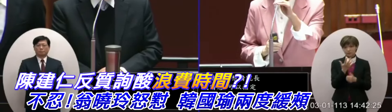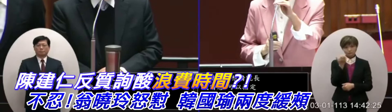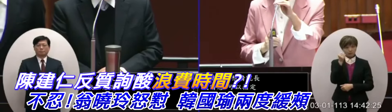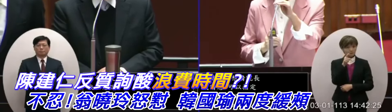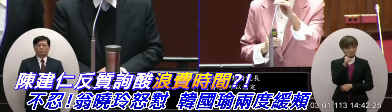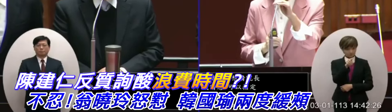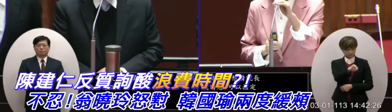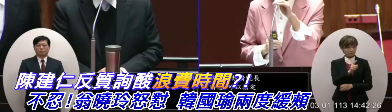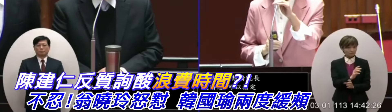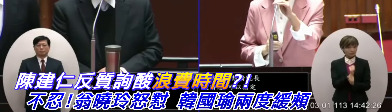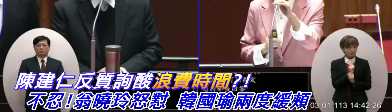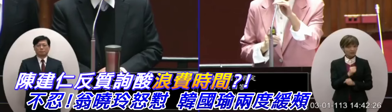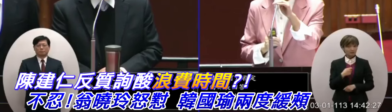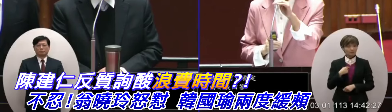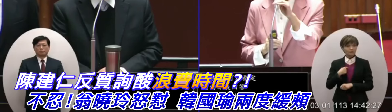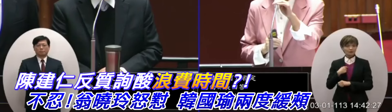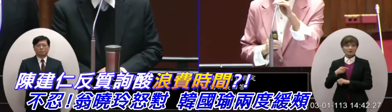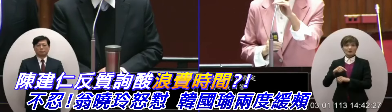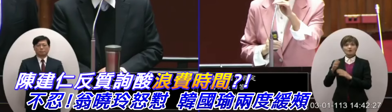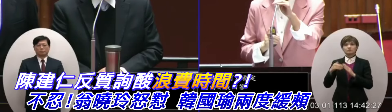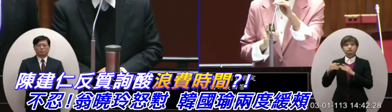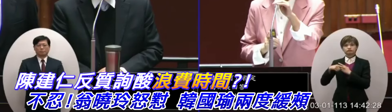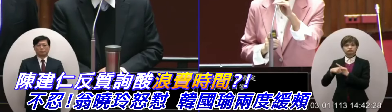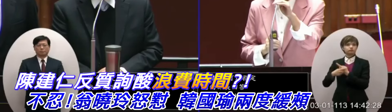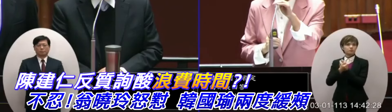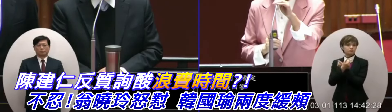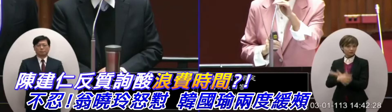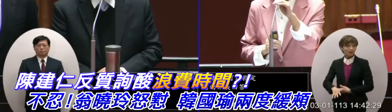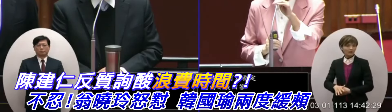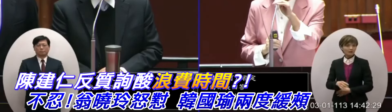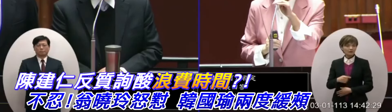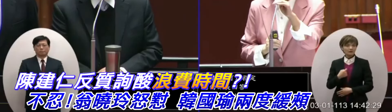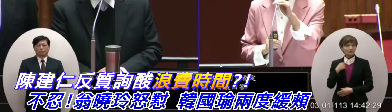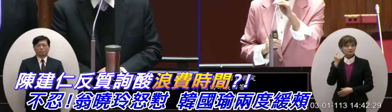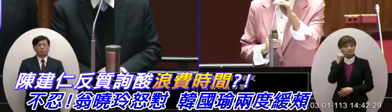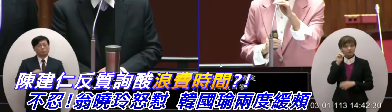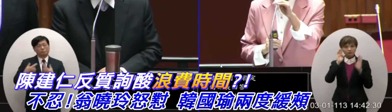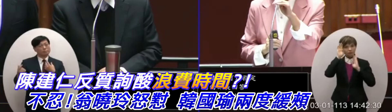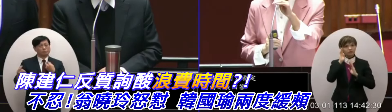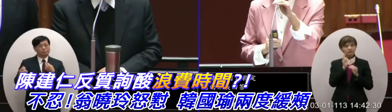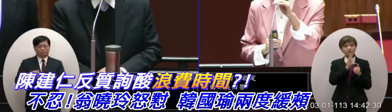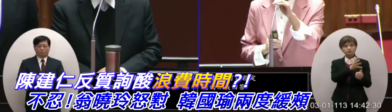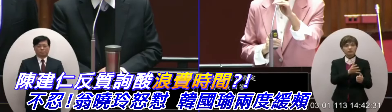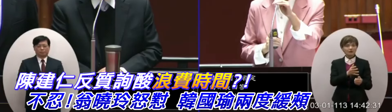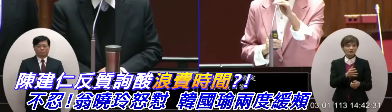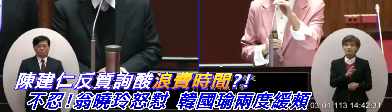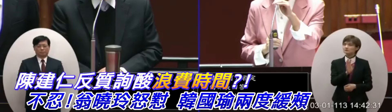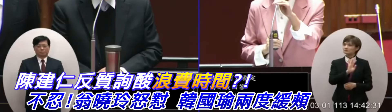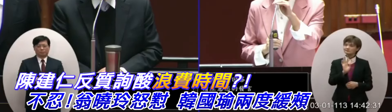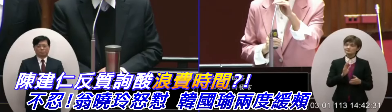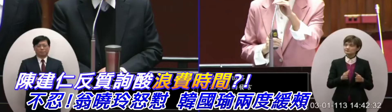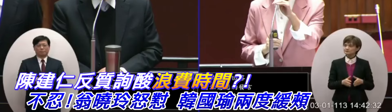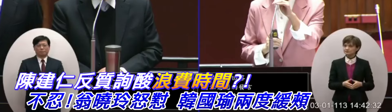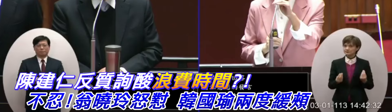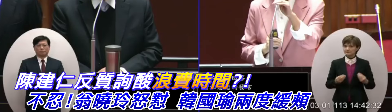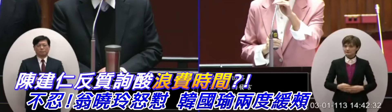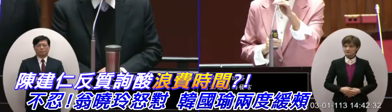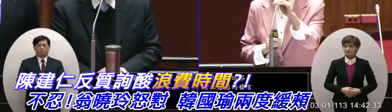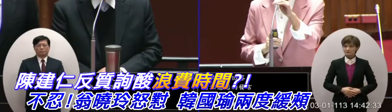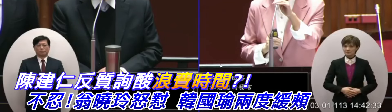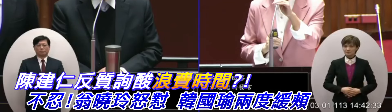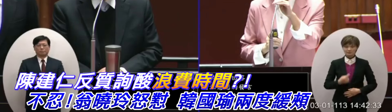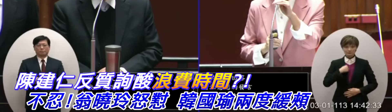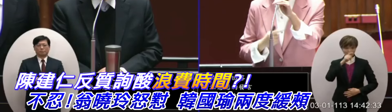注意，我从学界来，我很不愿意用不理性的问政。 我也是。 是的，所以我希望我们能够站在一